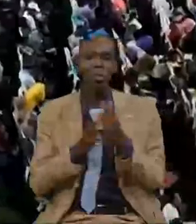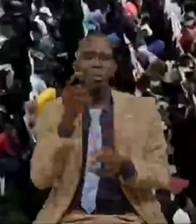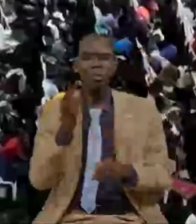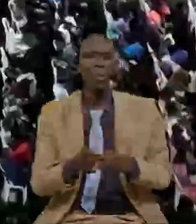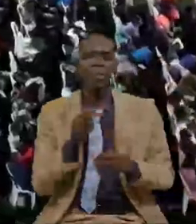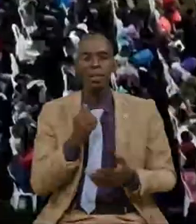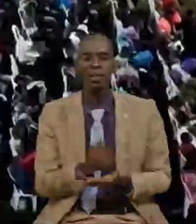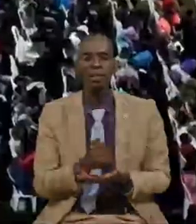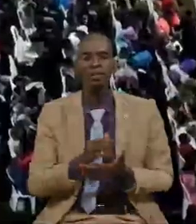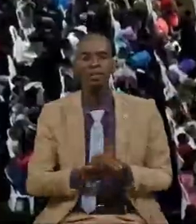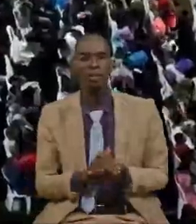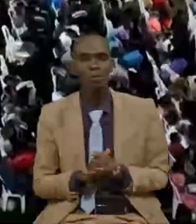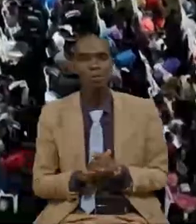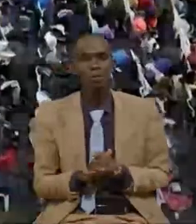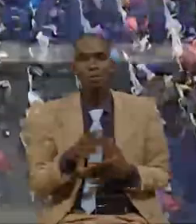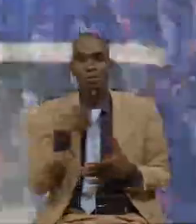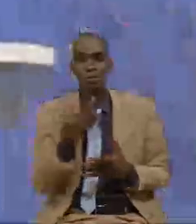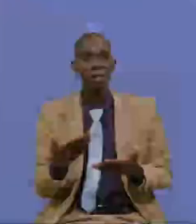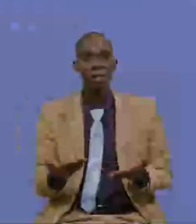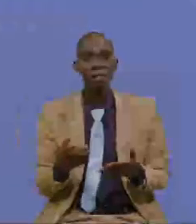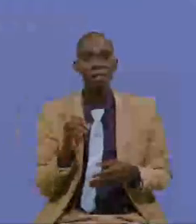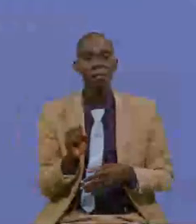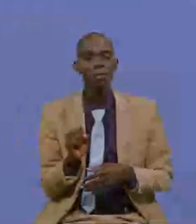au nom de Jésus-Christ.